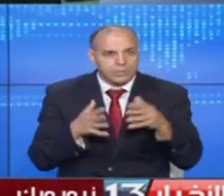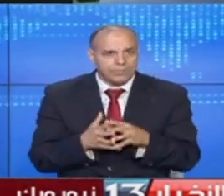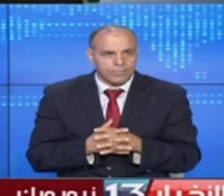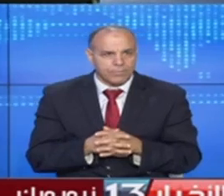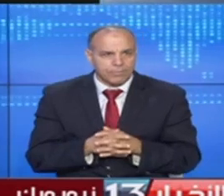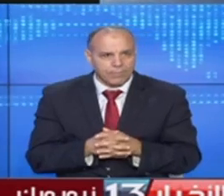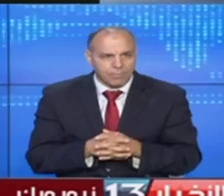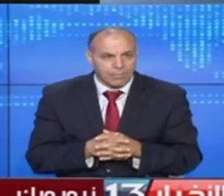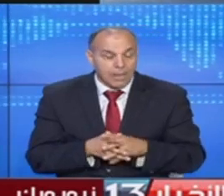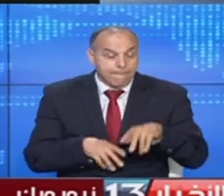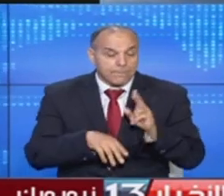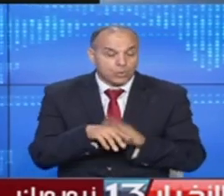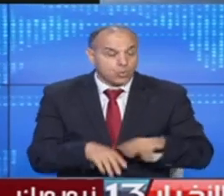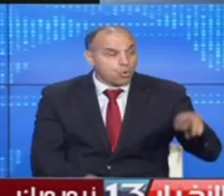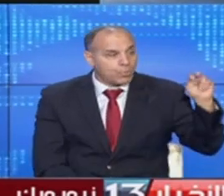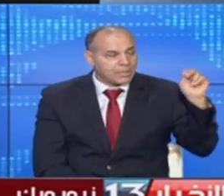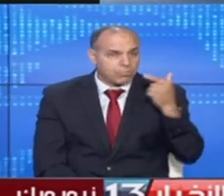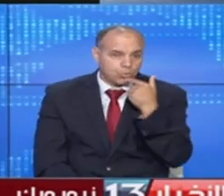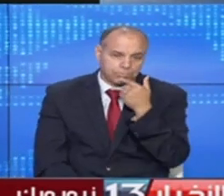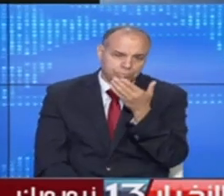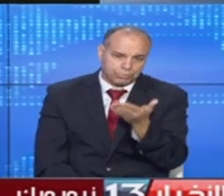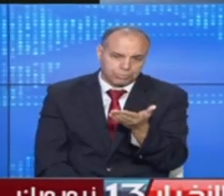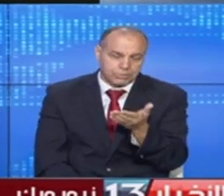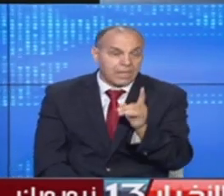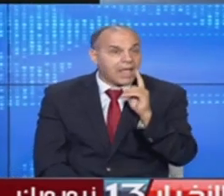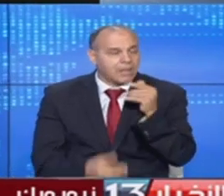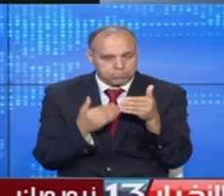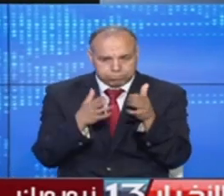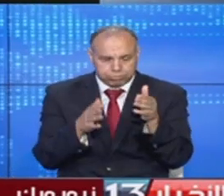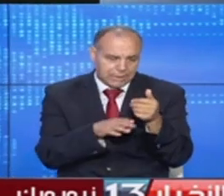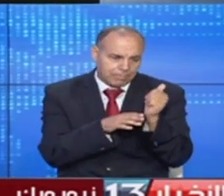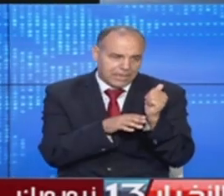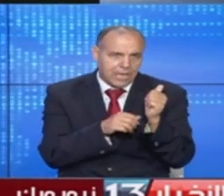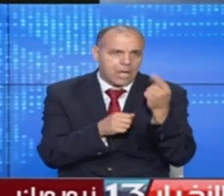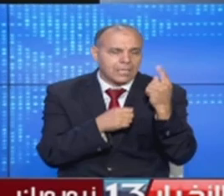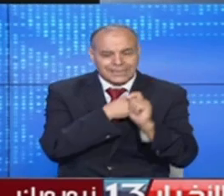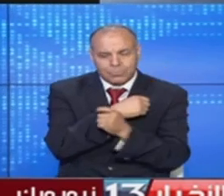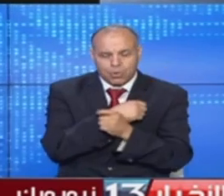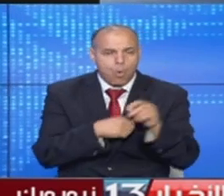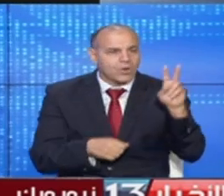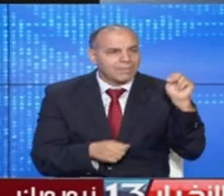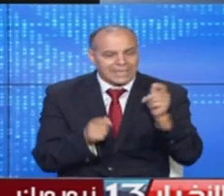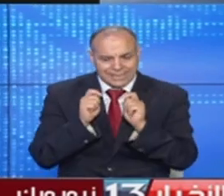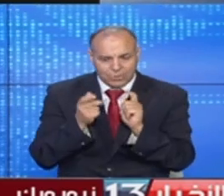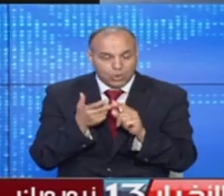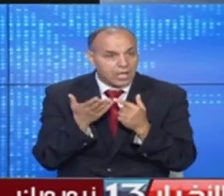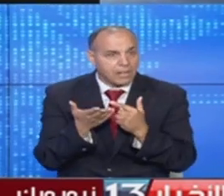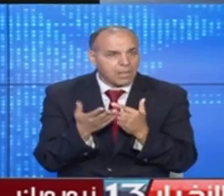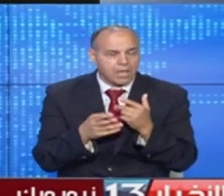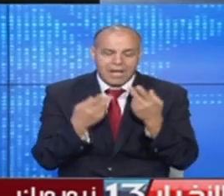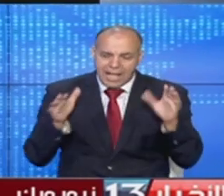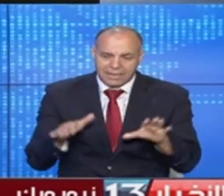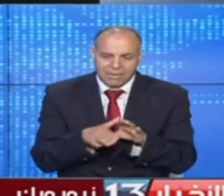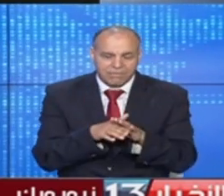وكان الامين العام للامم المتحده انطونيو جوتيريس قد افتتح امس اسبوع الامم المتحده الدبلوماسي بالاحتفال